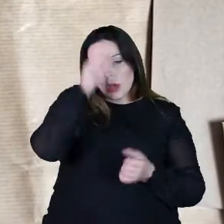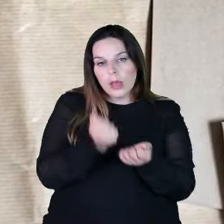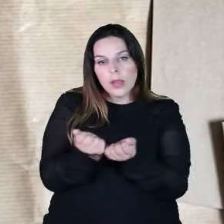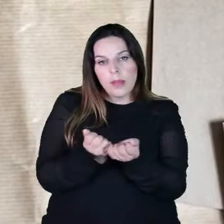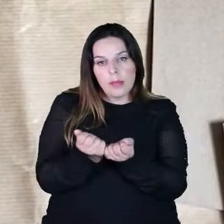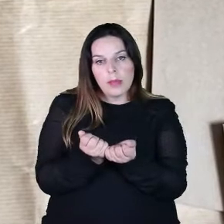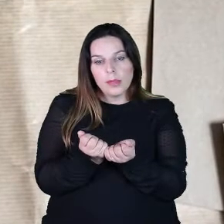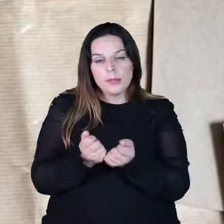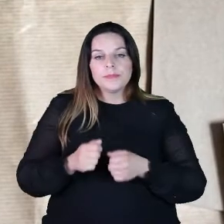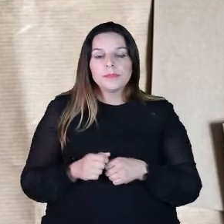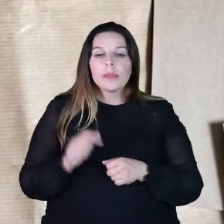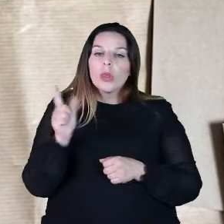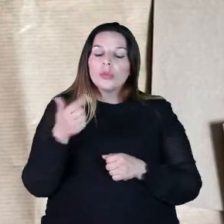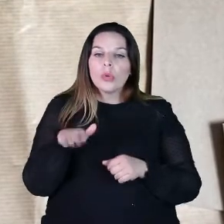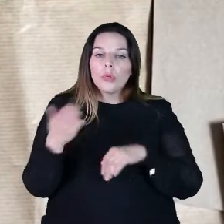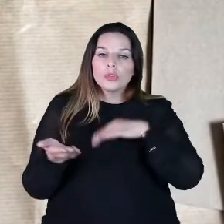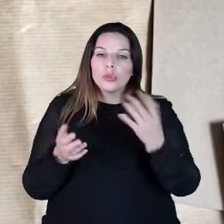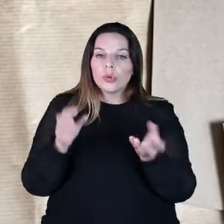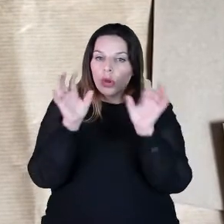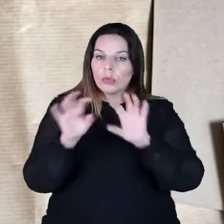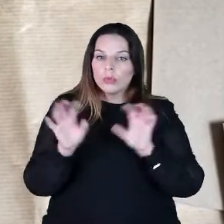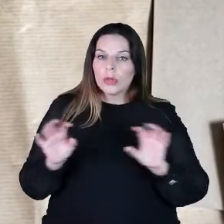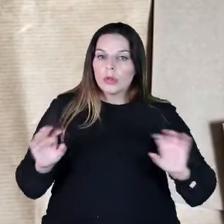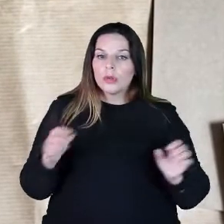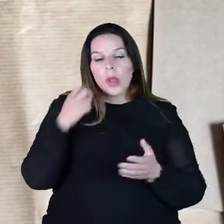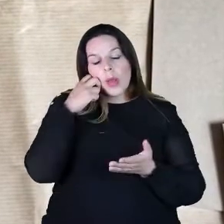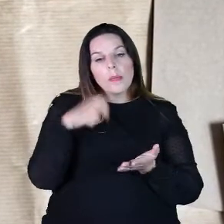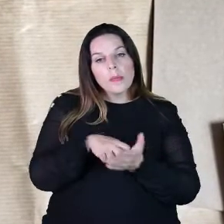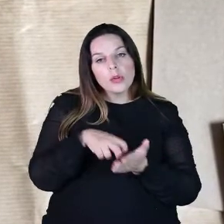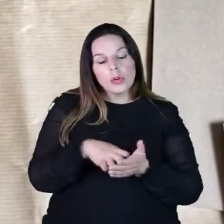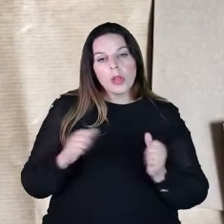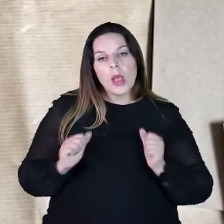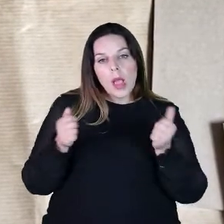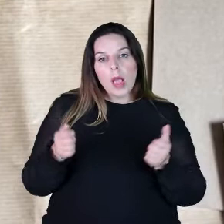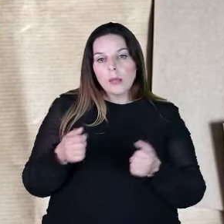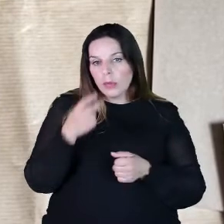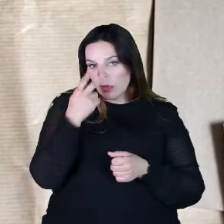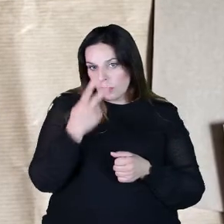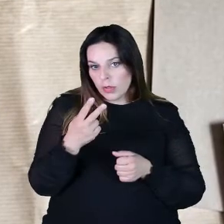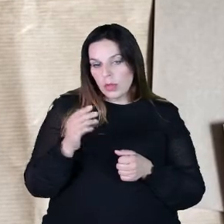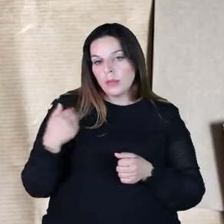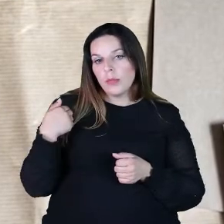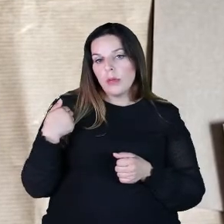Ale tą drugą stronę sobie ozdobię troszeczkę pieczątkami, żeby się odróżniała.